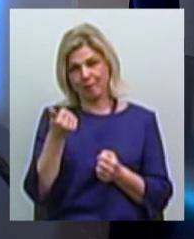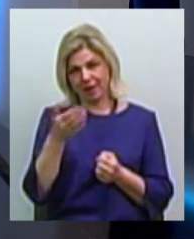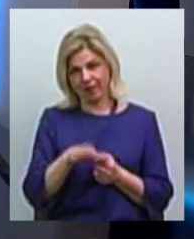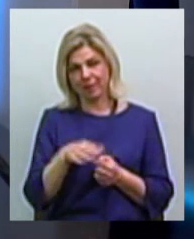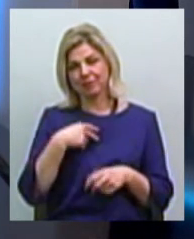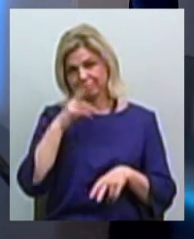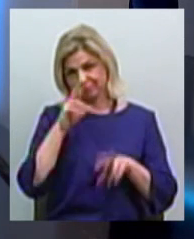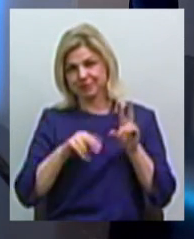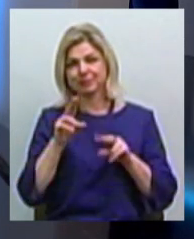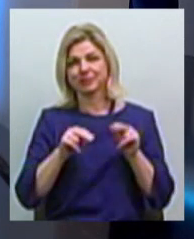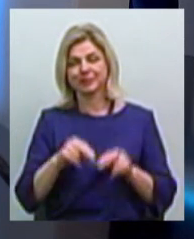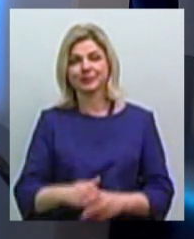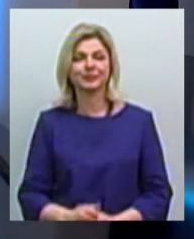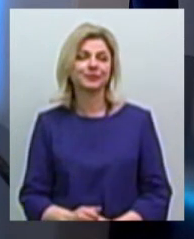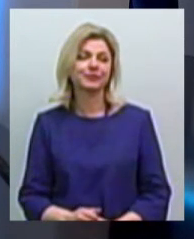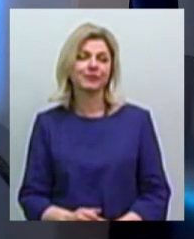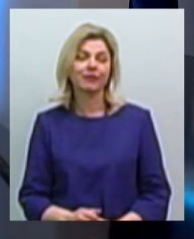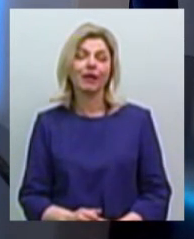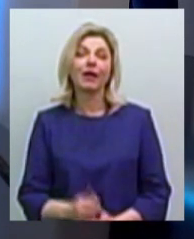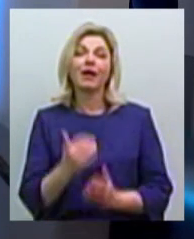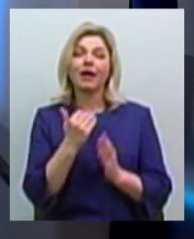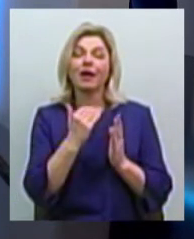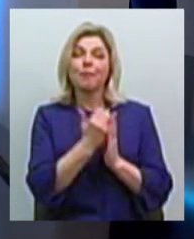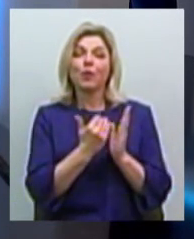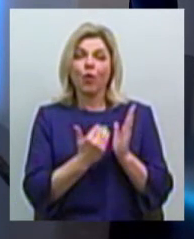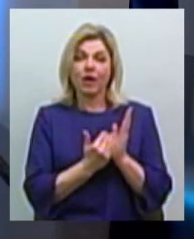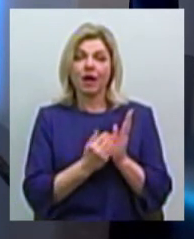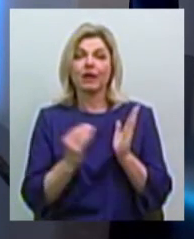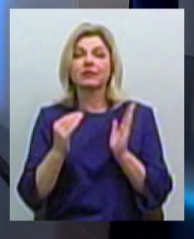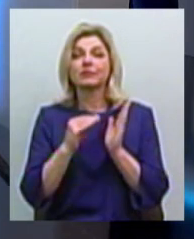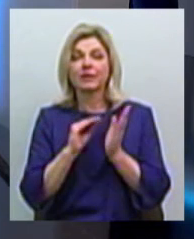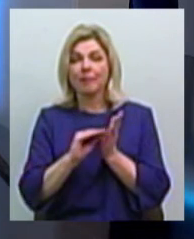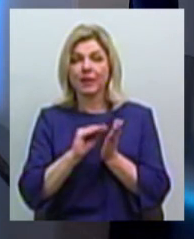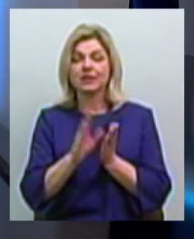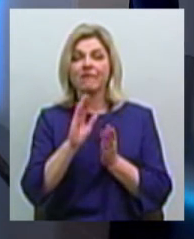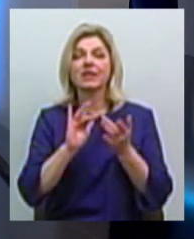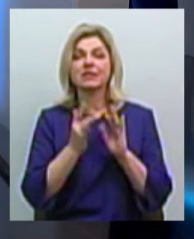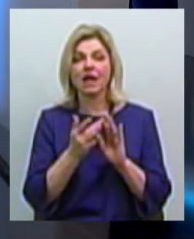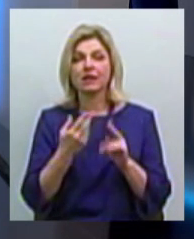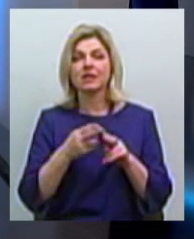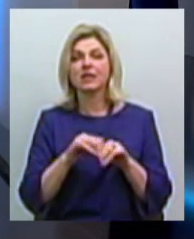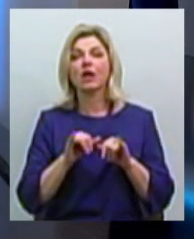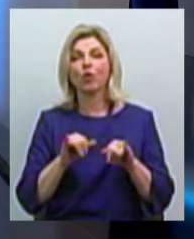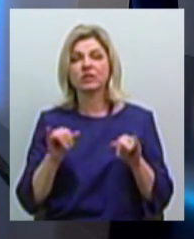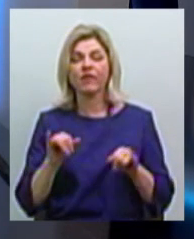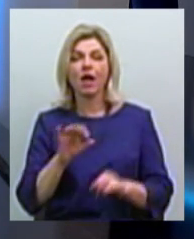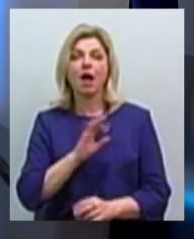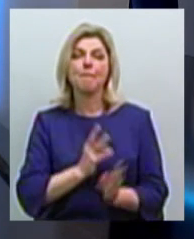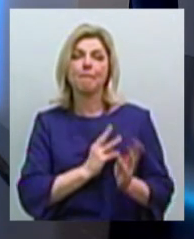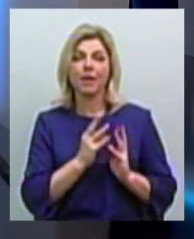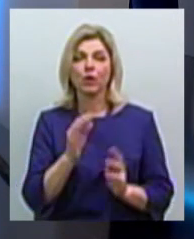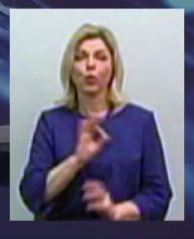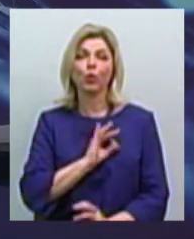сподіваємось. Проєкт, як зазначено на сайті міської ради, передбачає розвиток інституту параюристів в